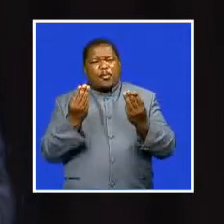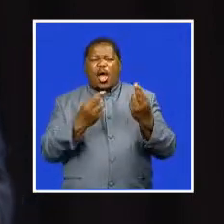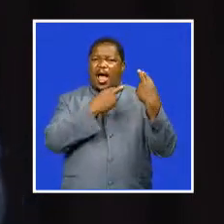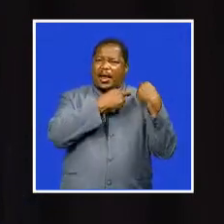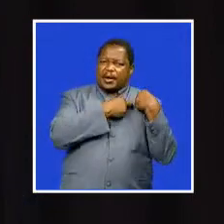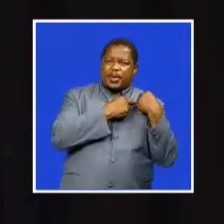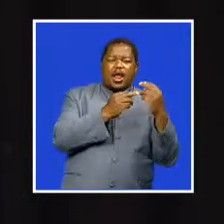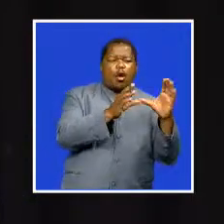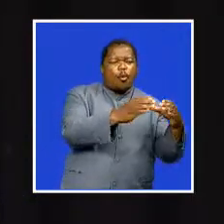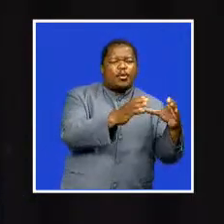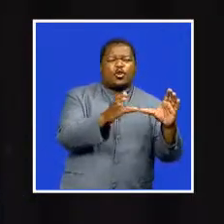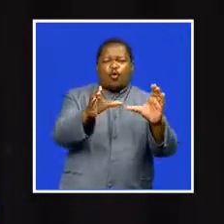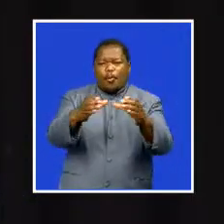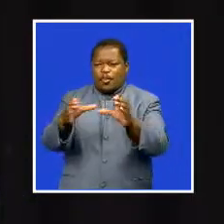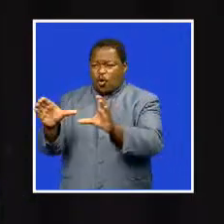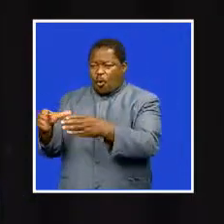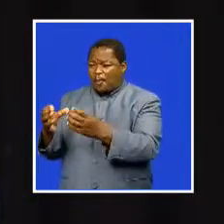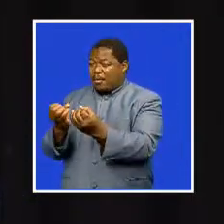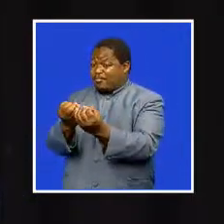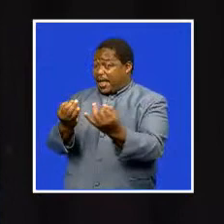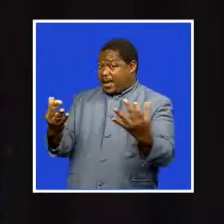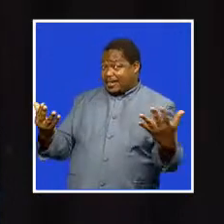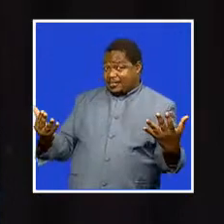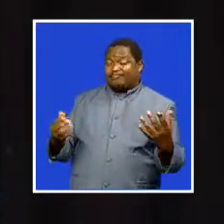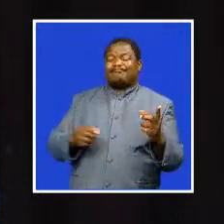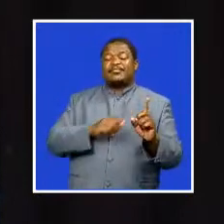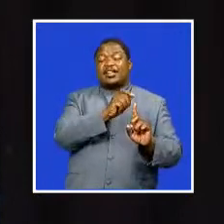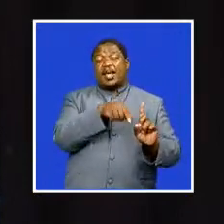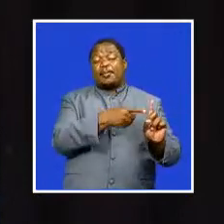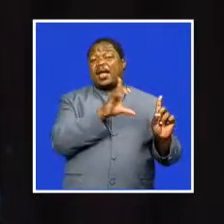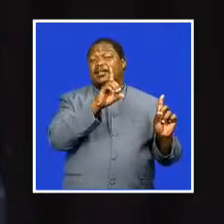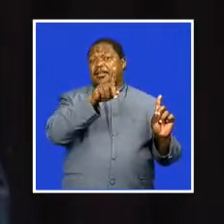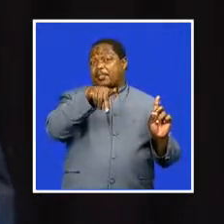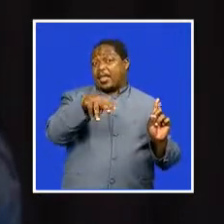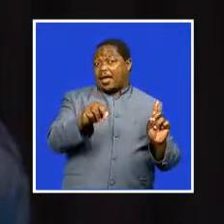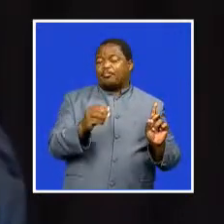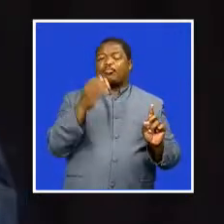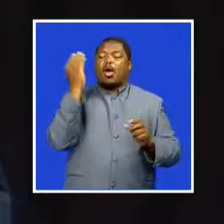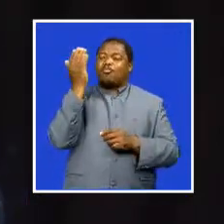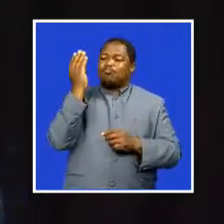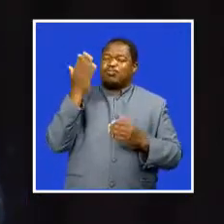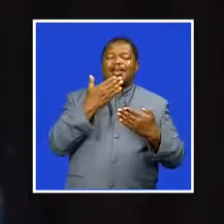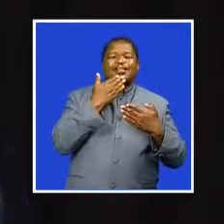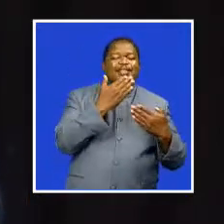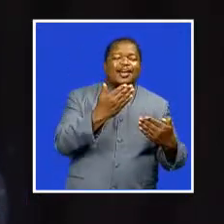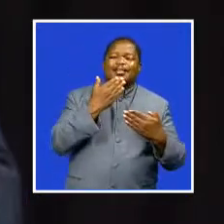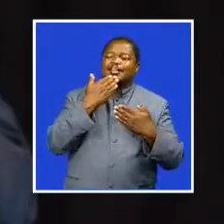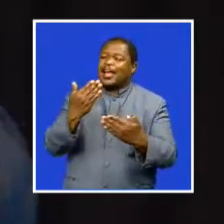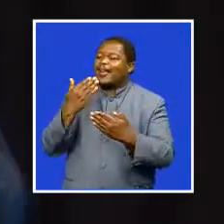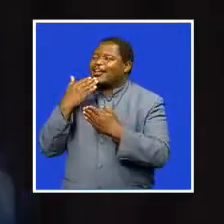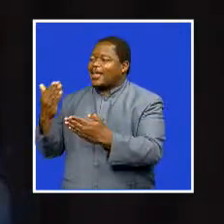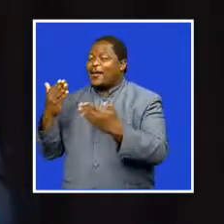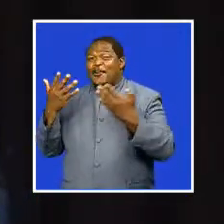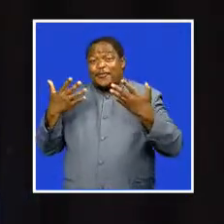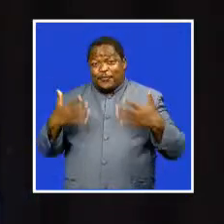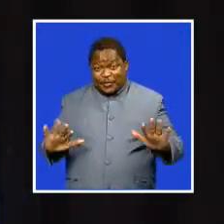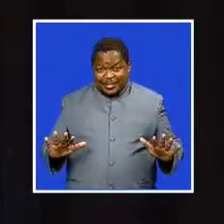ngibunge yena kakhulu DPM bekunene ngoba uthi tena uqala lomsebenzi imbube